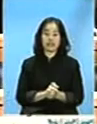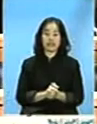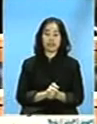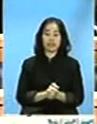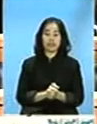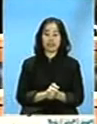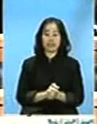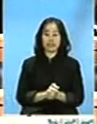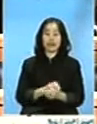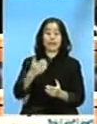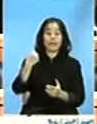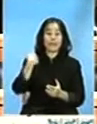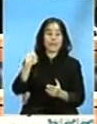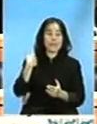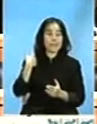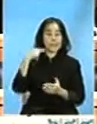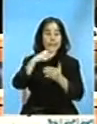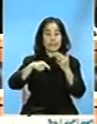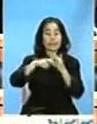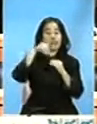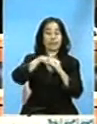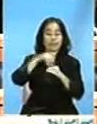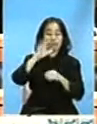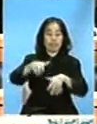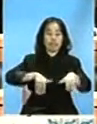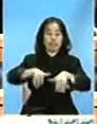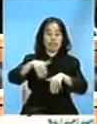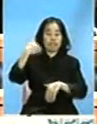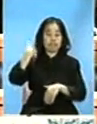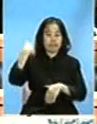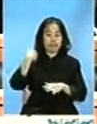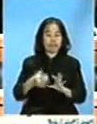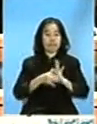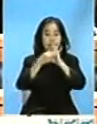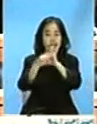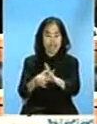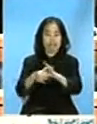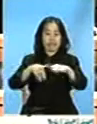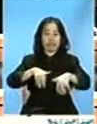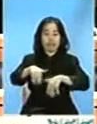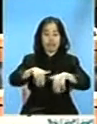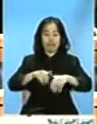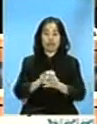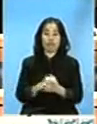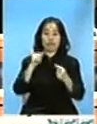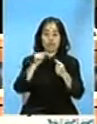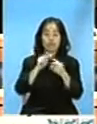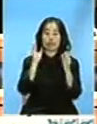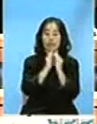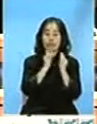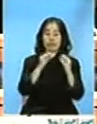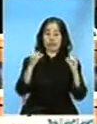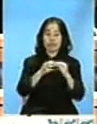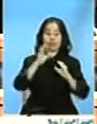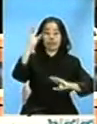ได้รับการเลือกตั้งจากประชาชนและก็ยึดโยงจากประชาชนโดยตรงนะครับก็จะเป็นประ